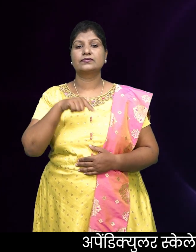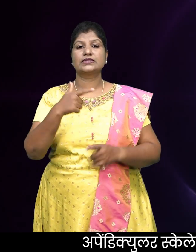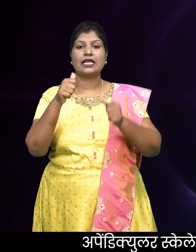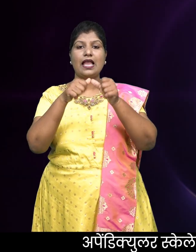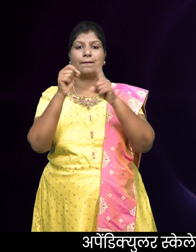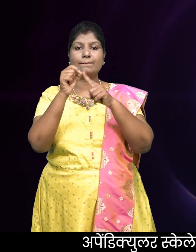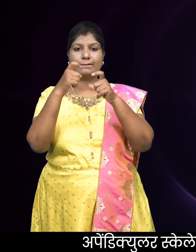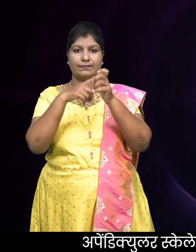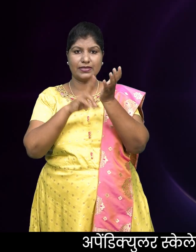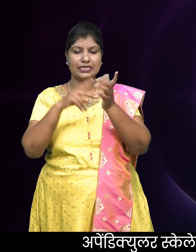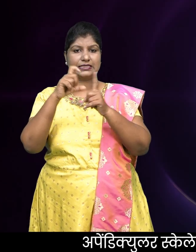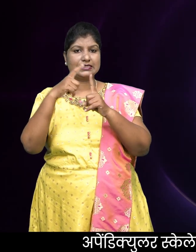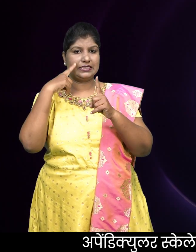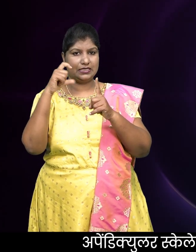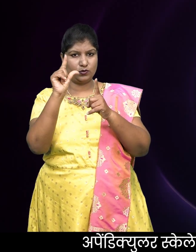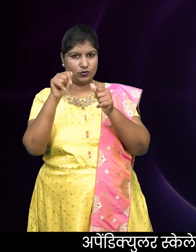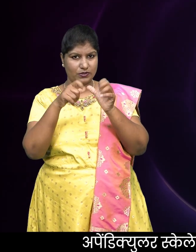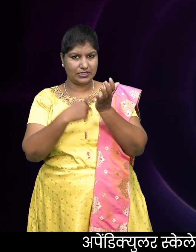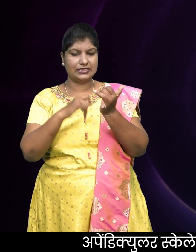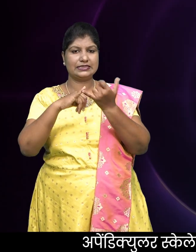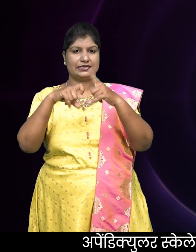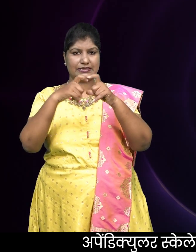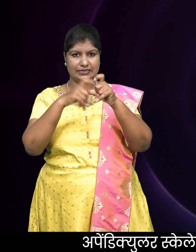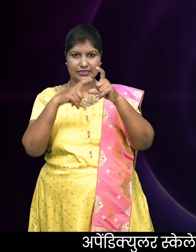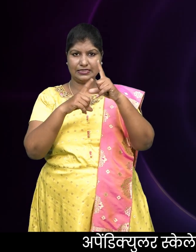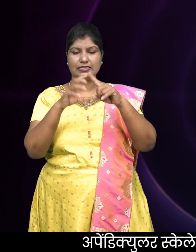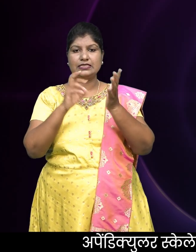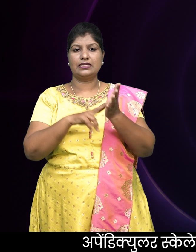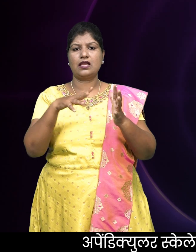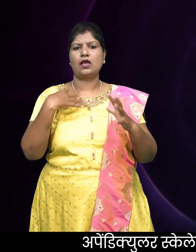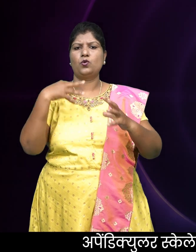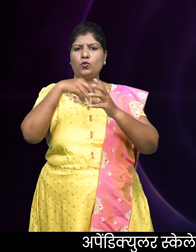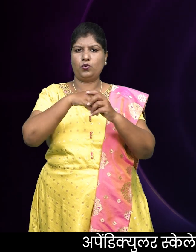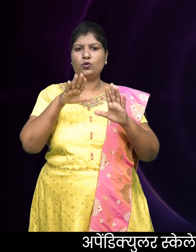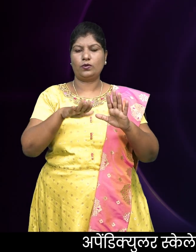अपेंडिक्युलर स्केलेटनमध्ये शरीराच्या उपांगांमध्ये हाडे असतात.